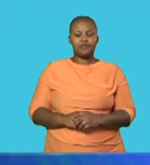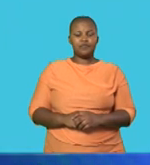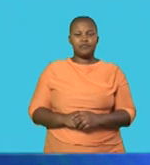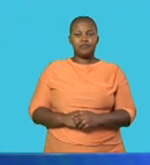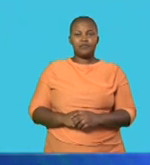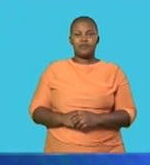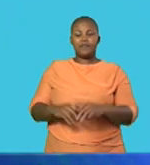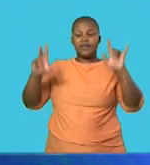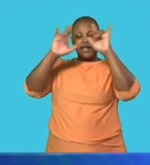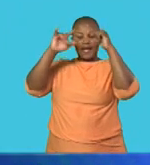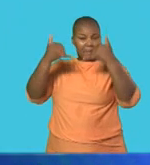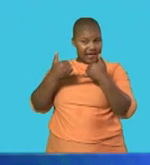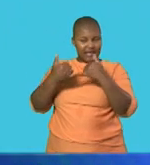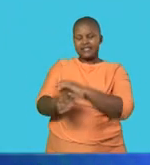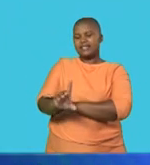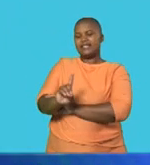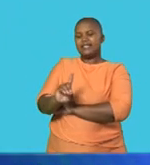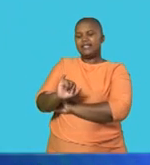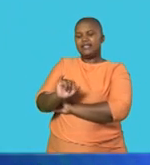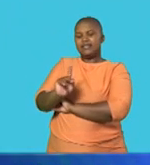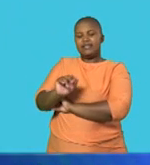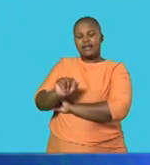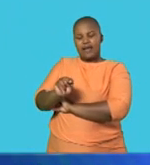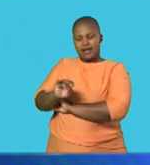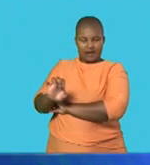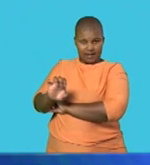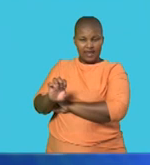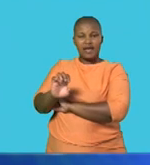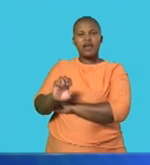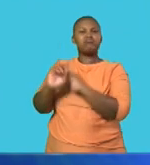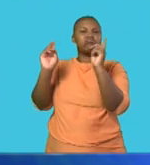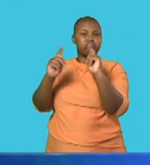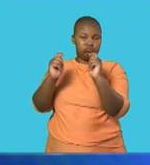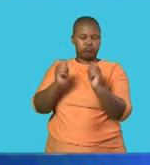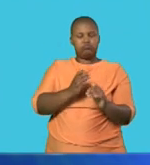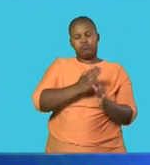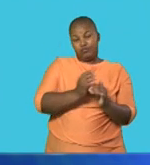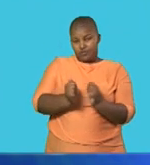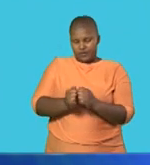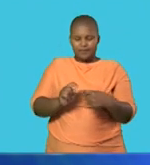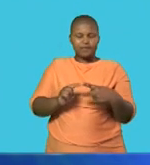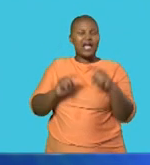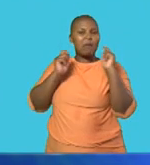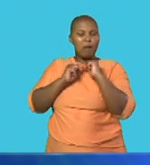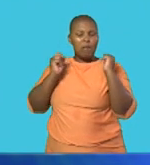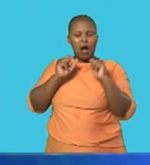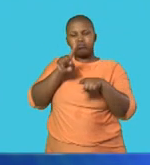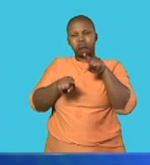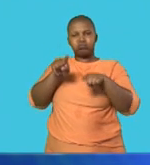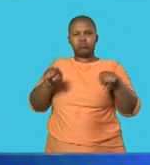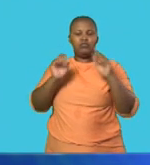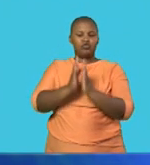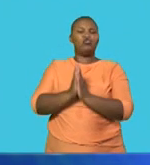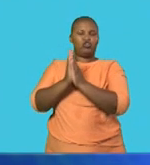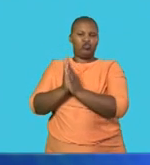Khampani ya Dikane Entertainment and Transport go bokana mmoho le baruti ho tswa kerekeng tse fapaneng di binetsa mmino wa sedumedi ha mmoho le megatlo